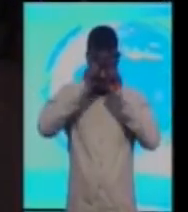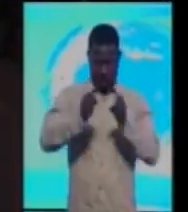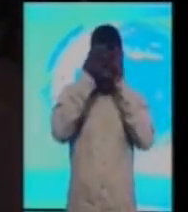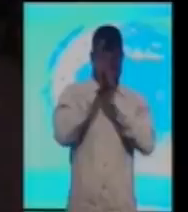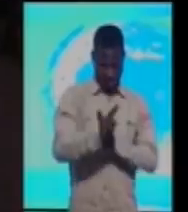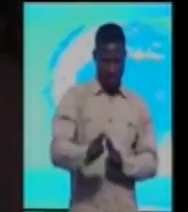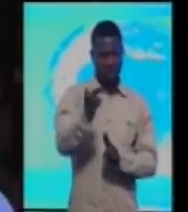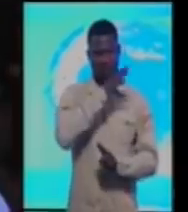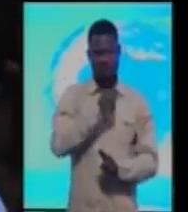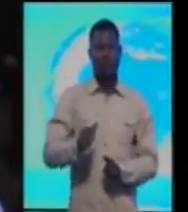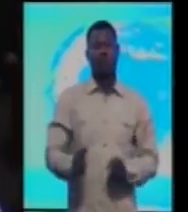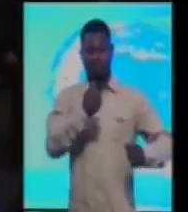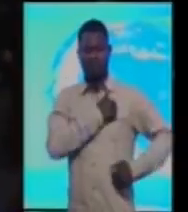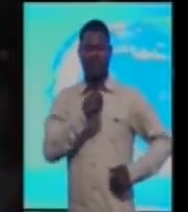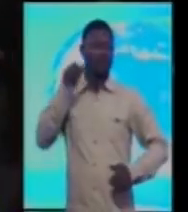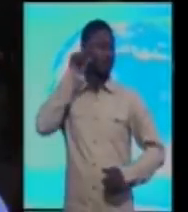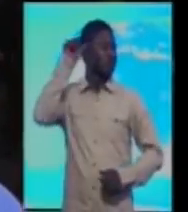soldats d'hier et d'aujourd'hui.